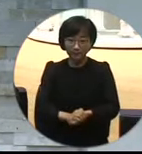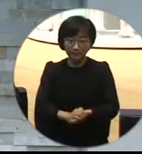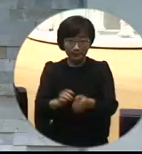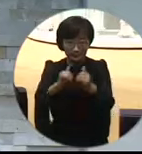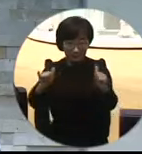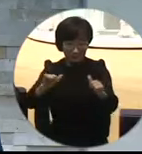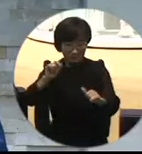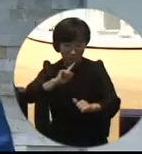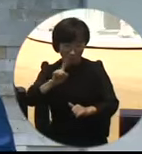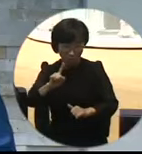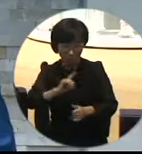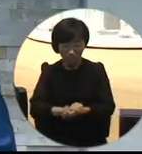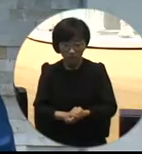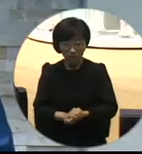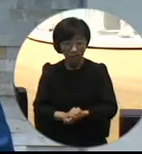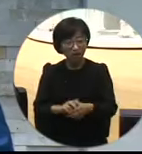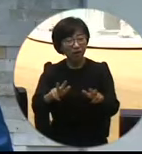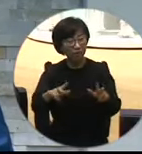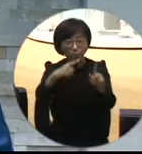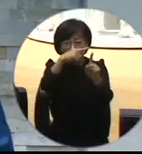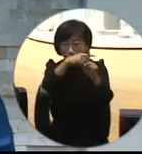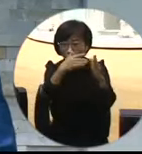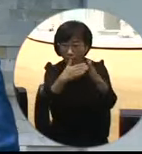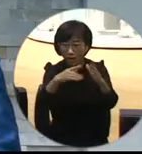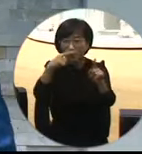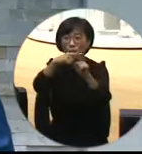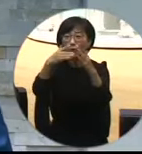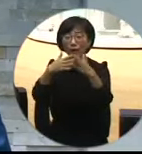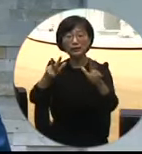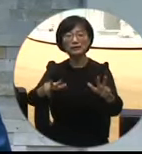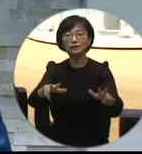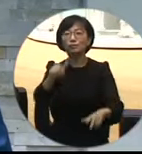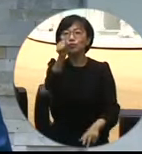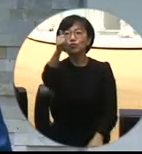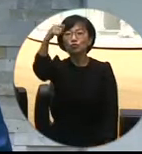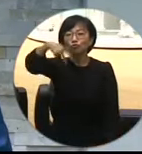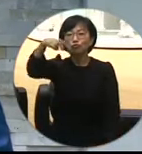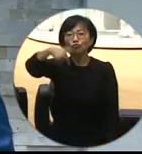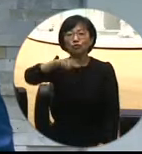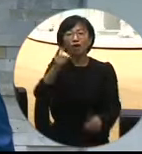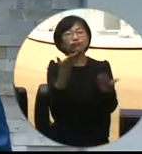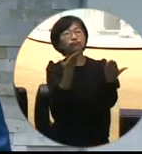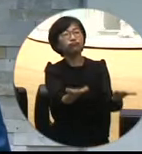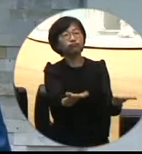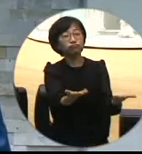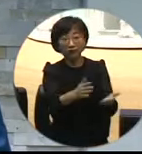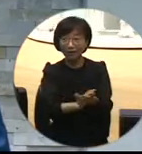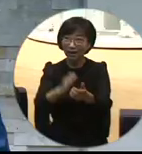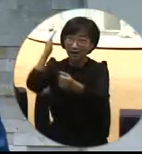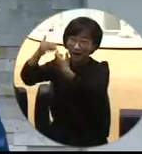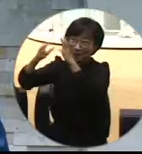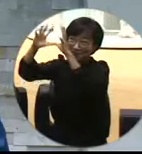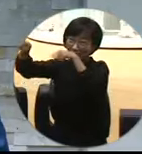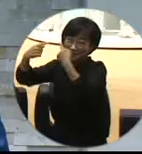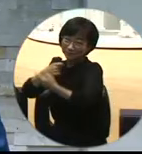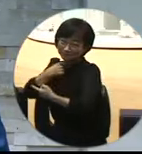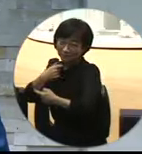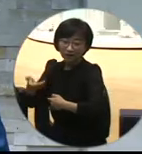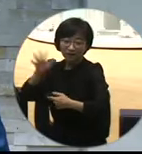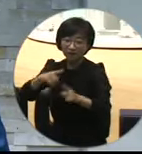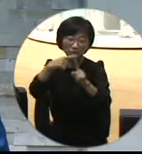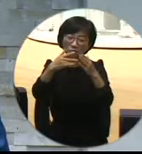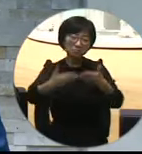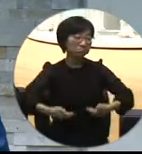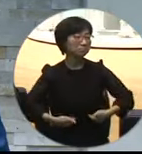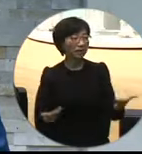현대인은 교회에 관해서는 휴가 중이다. 하나님의 나라는 원하지만은 교회는 원치